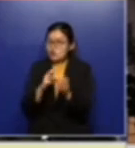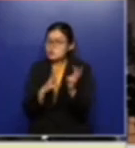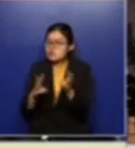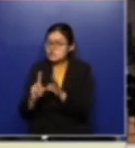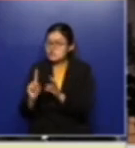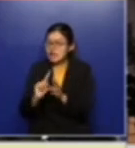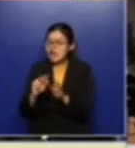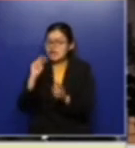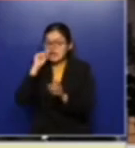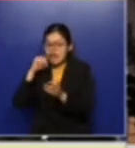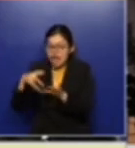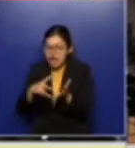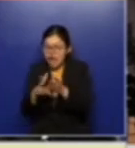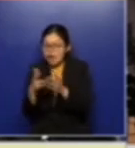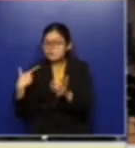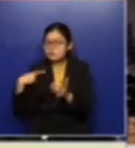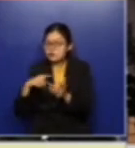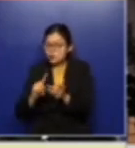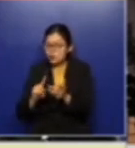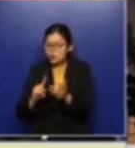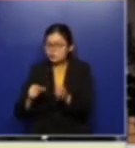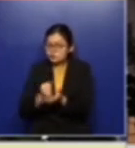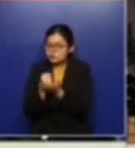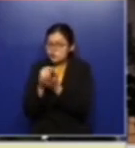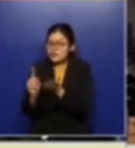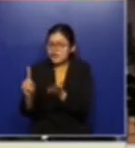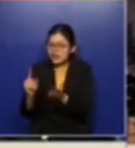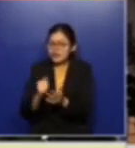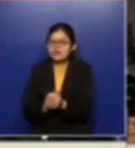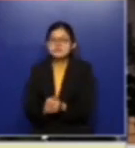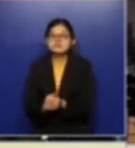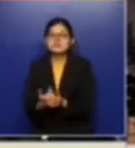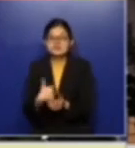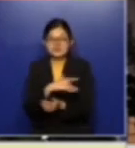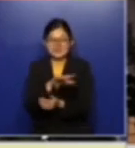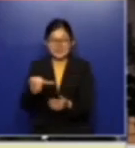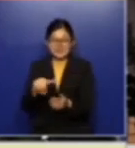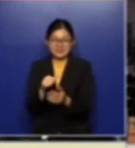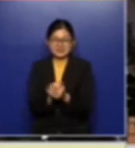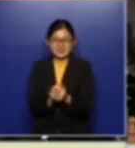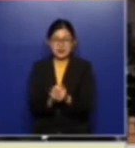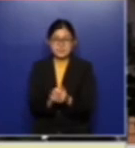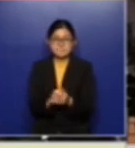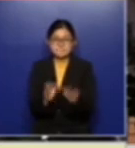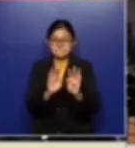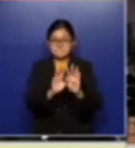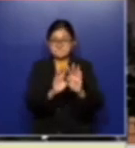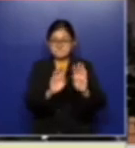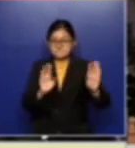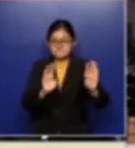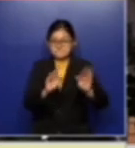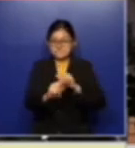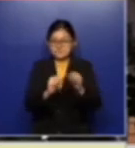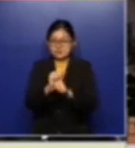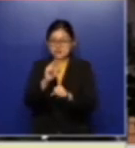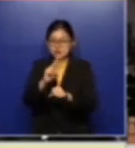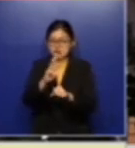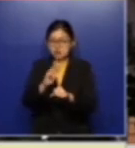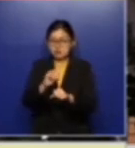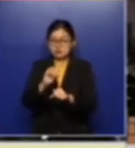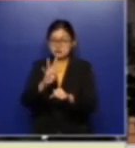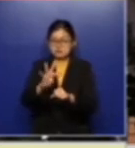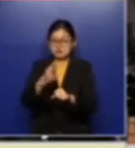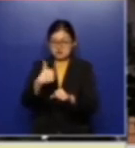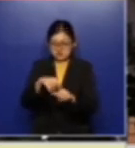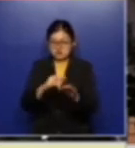มีน้ำพี่น้องครับเราได้สร้างประตูนะฮะในปี64เนี่ยจะสร้